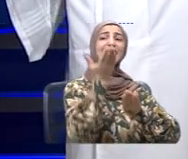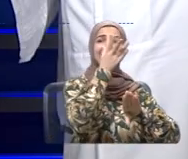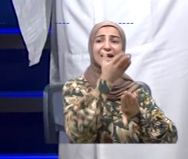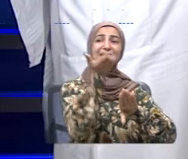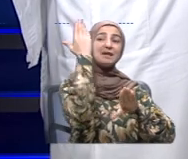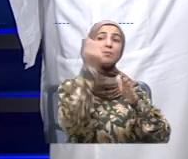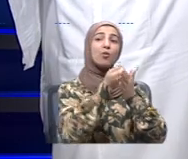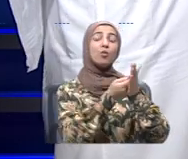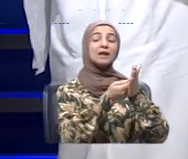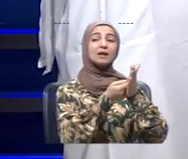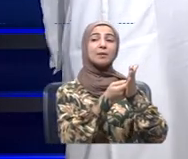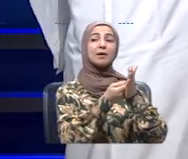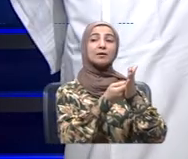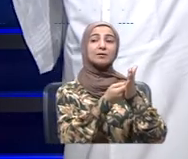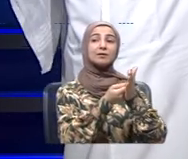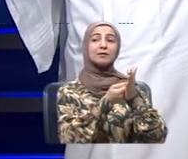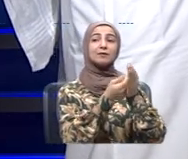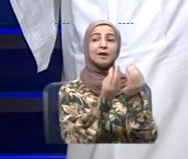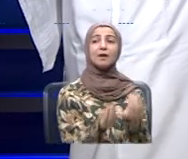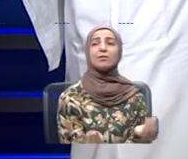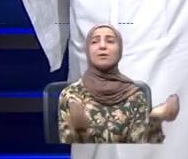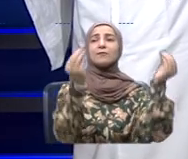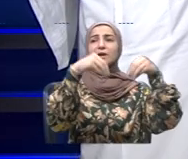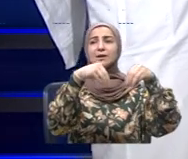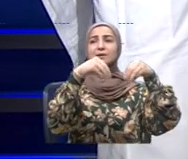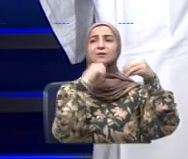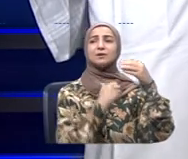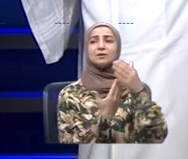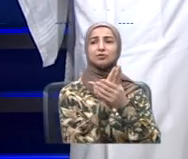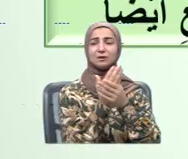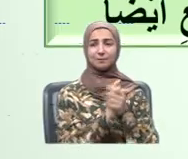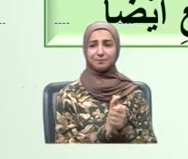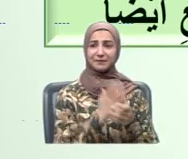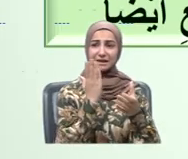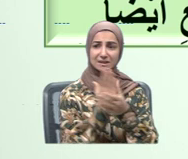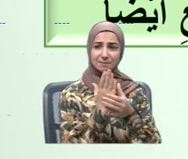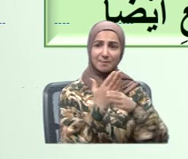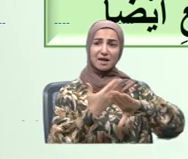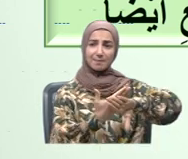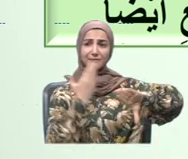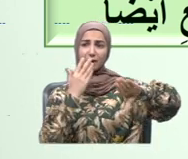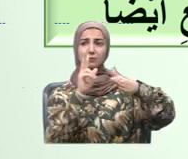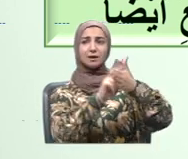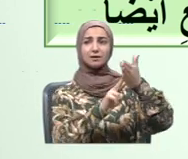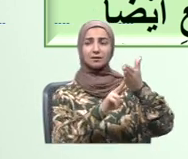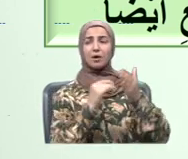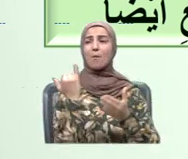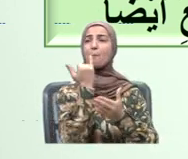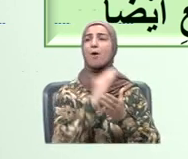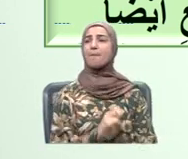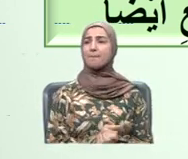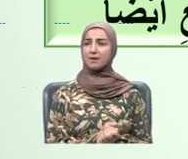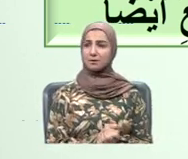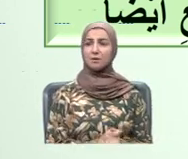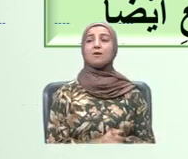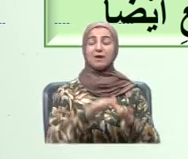مقال سابق، المقال السابق وضح فيه أسباب العزوف عن القراءة، لكنه